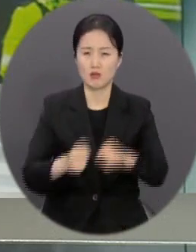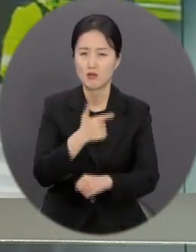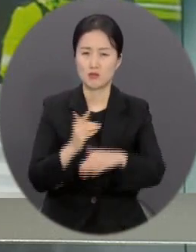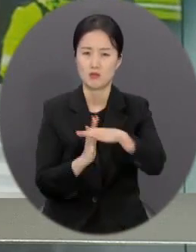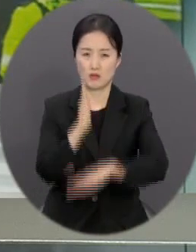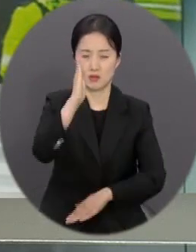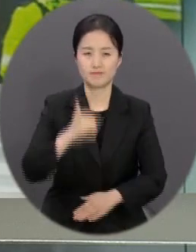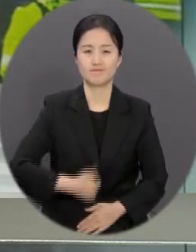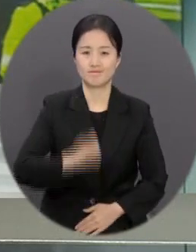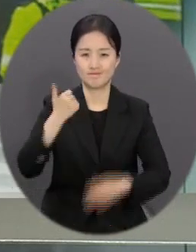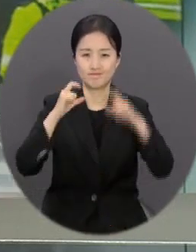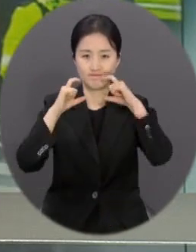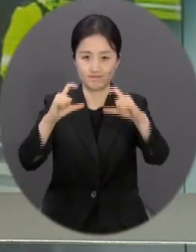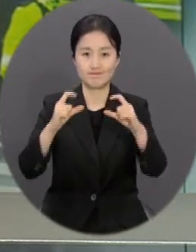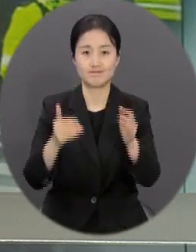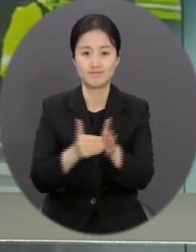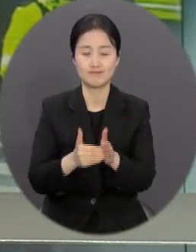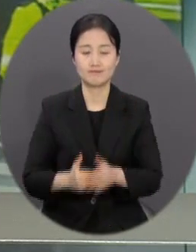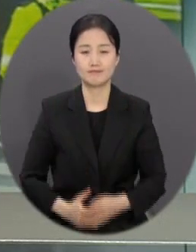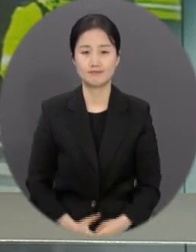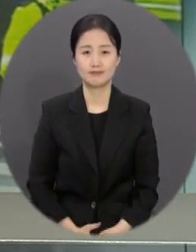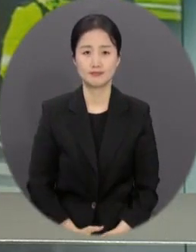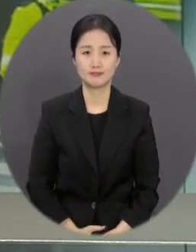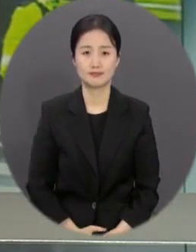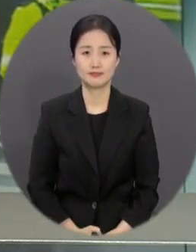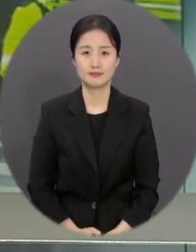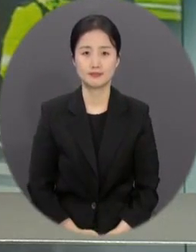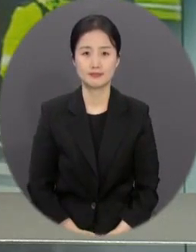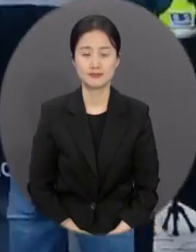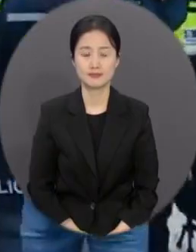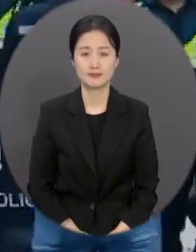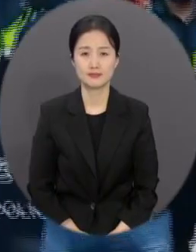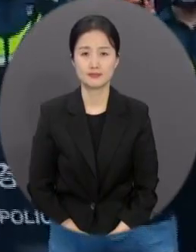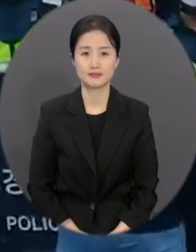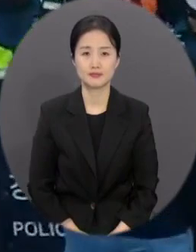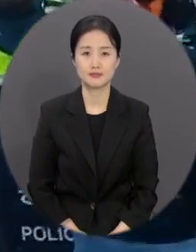대정부 투쟁을 선포했습니다. 유민호 기자입니다.